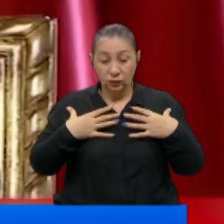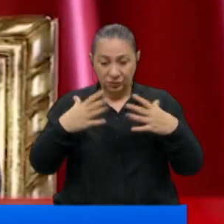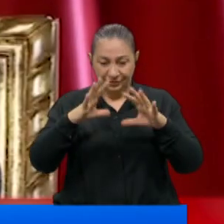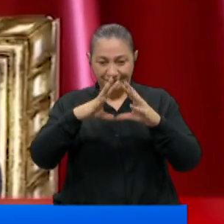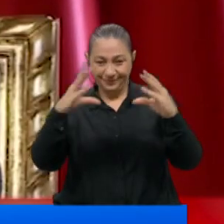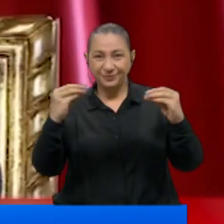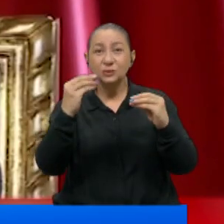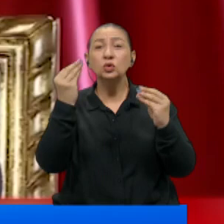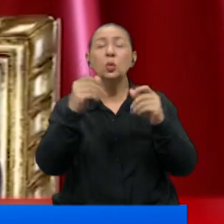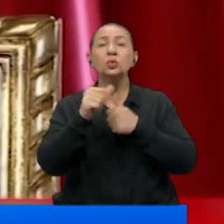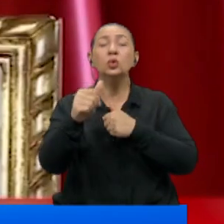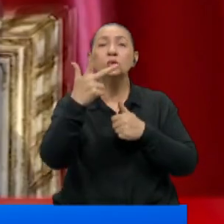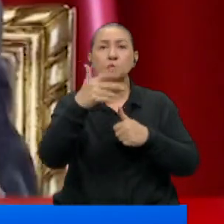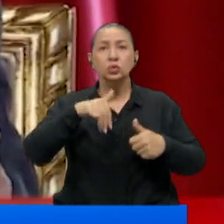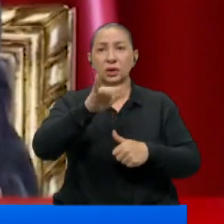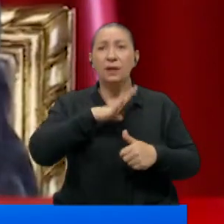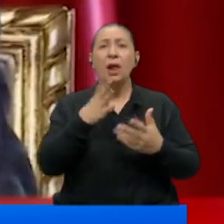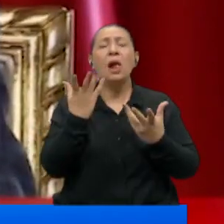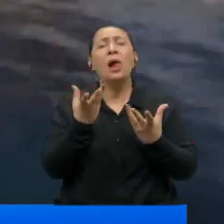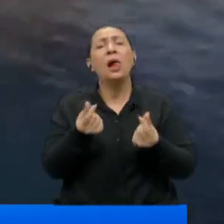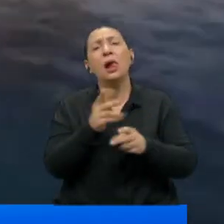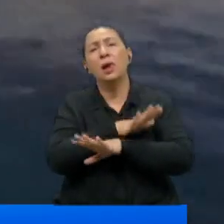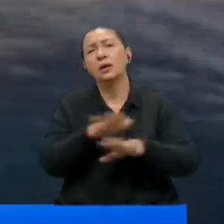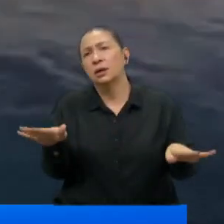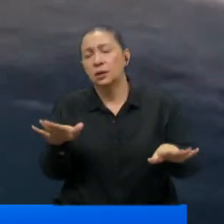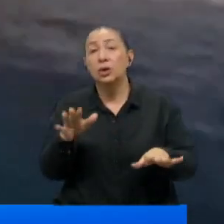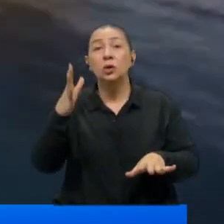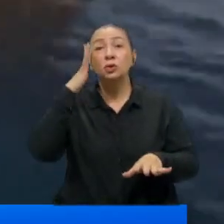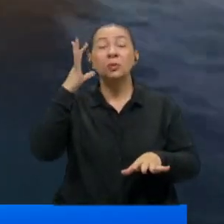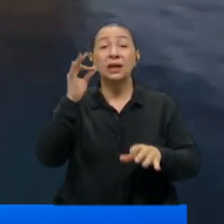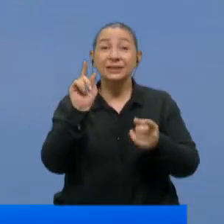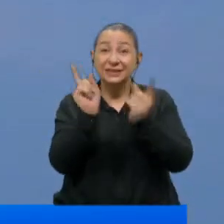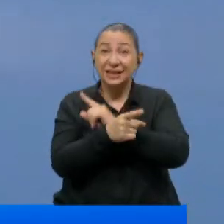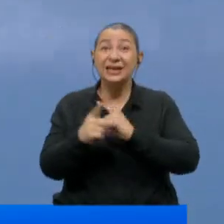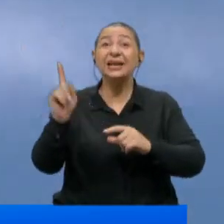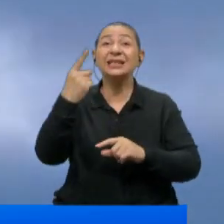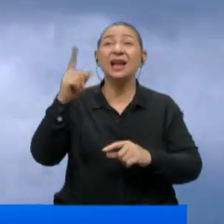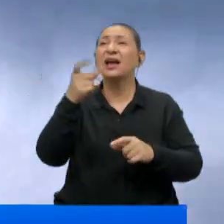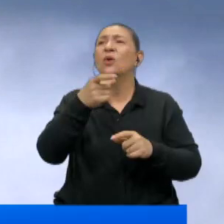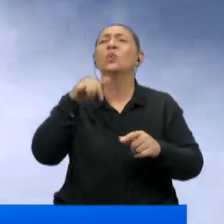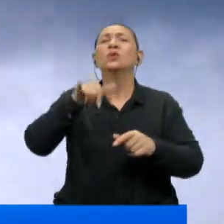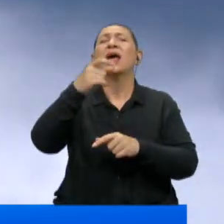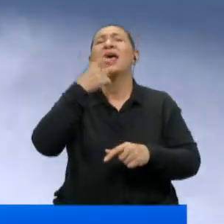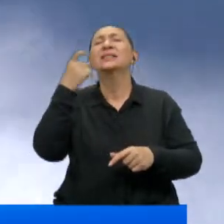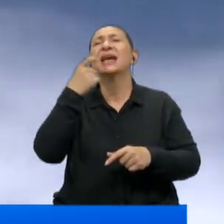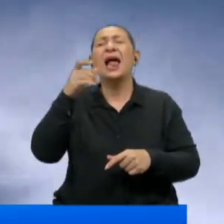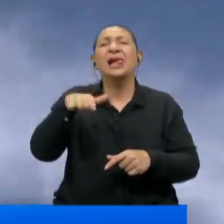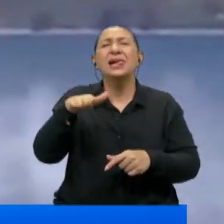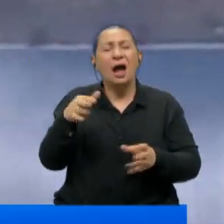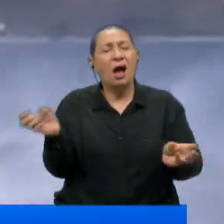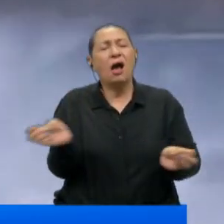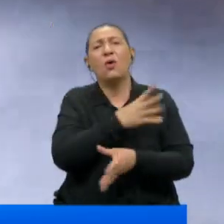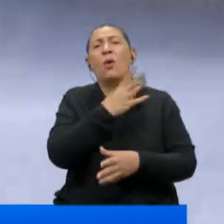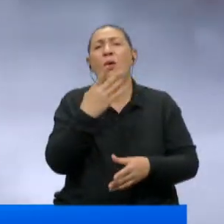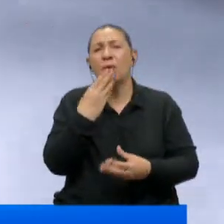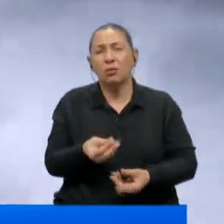uzun. 3 tane uçak daha var ki tamamen pert olmuş vaziyette. Uzmanların aksine iktidara göre uçaklar eski, hurda, hatta pert olmuş